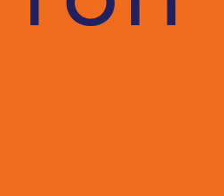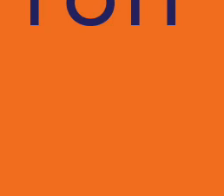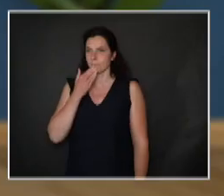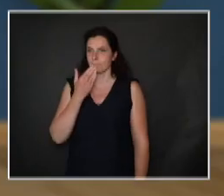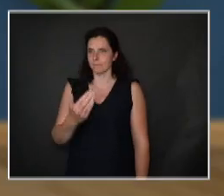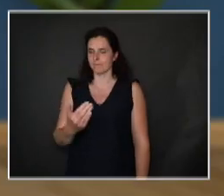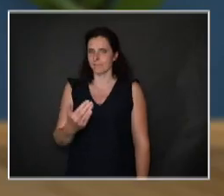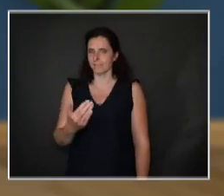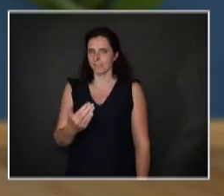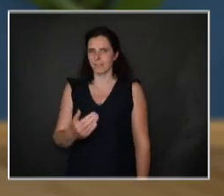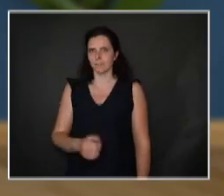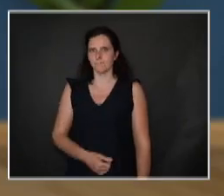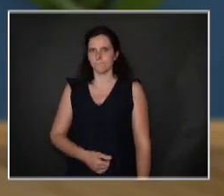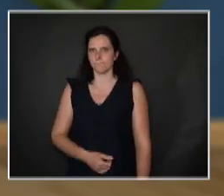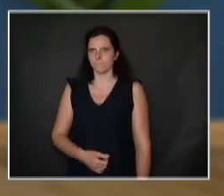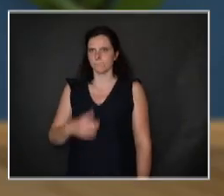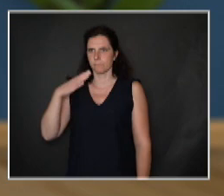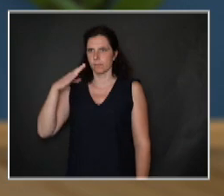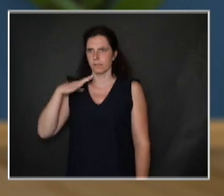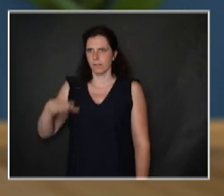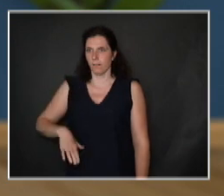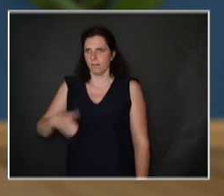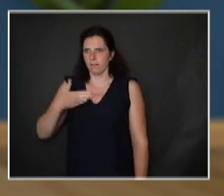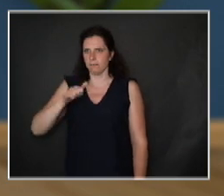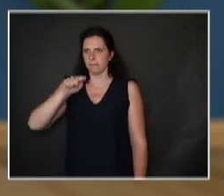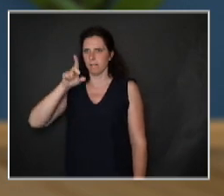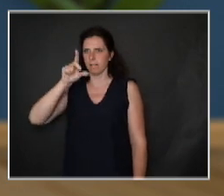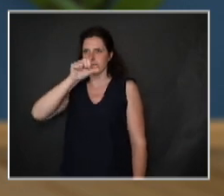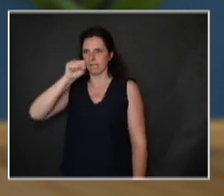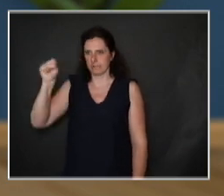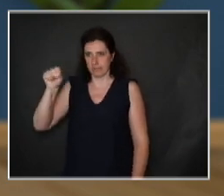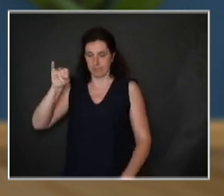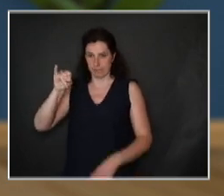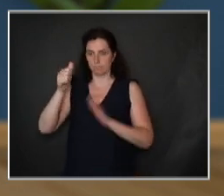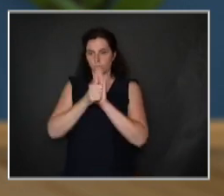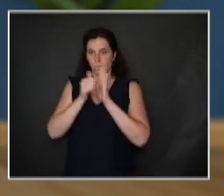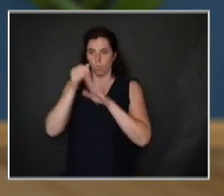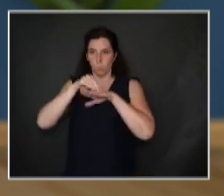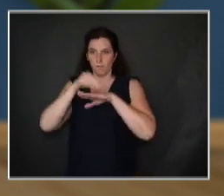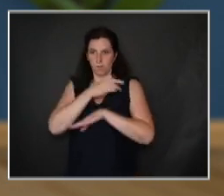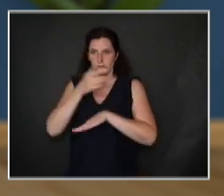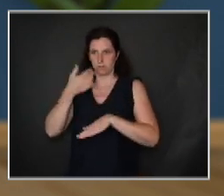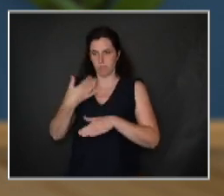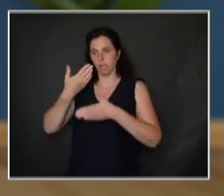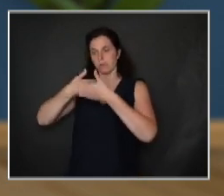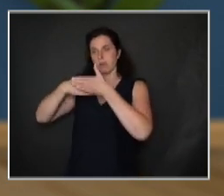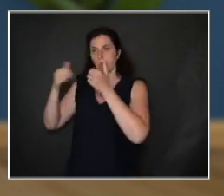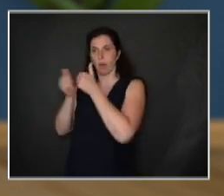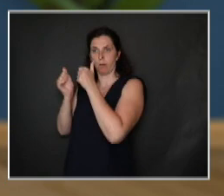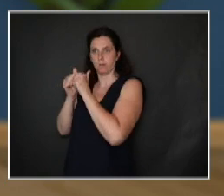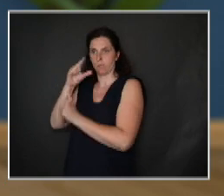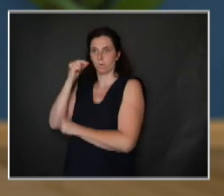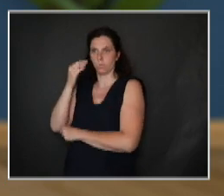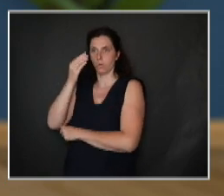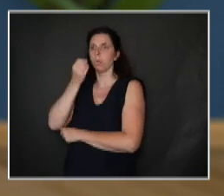Bonjour, Raïfa Magdassi Farcourt, conseillère à la santé auprès de Bruno Bien-Aimé,